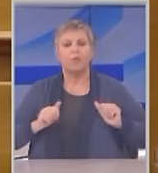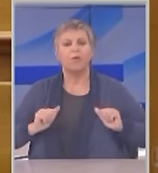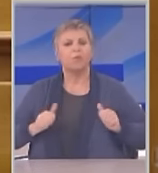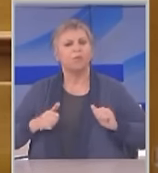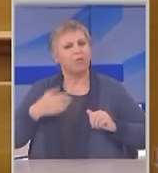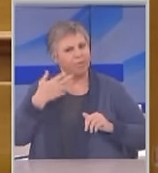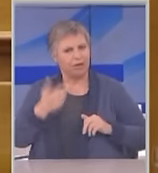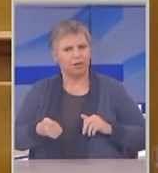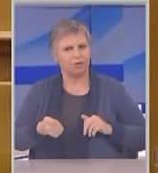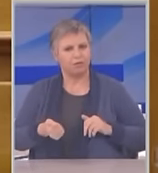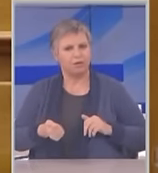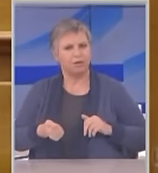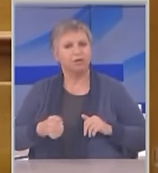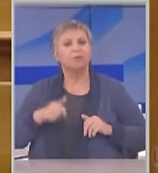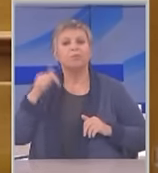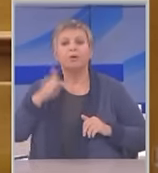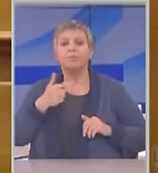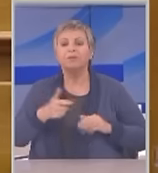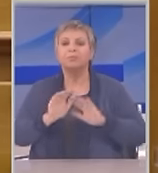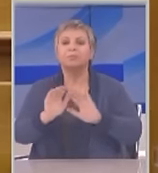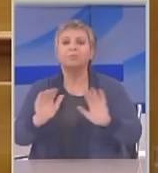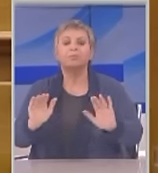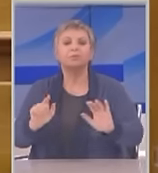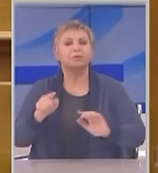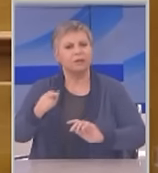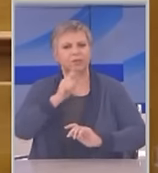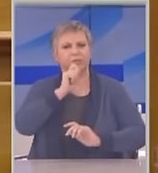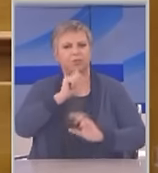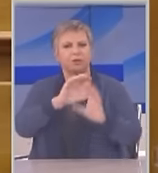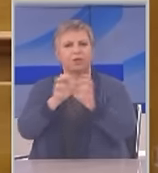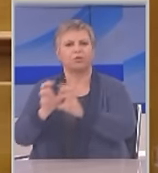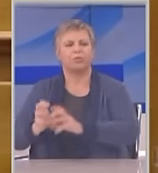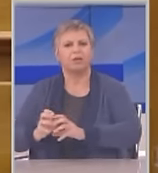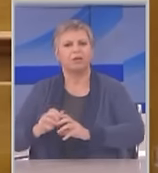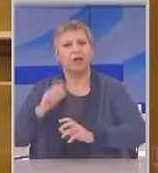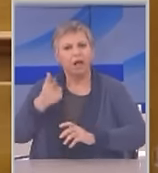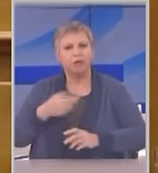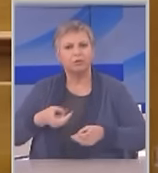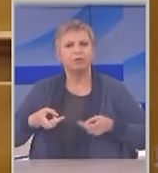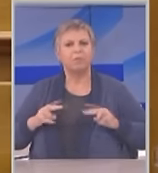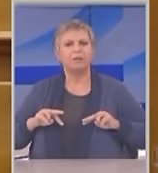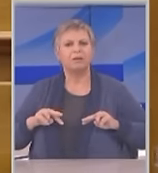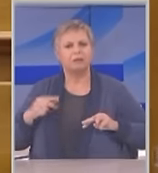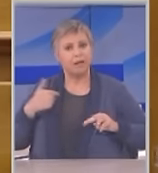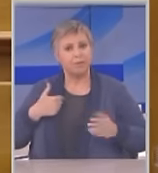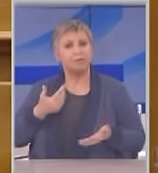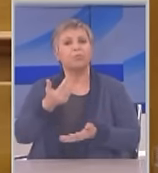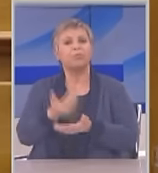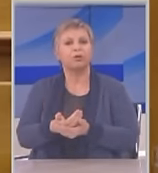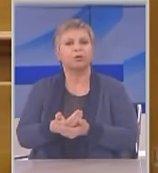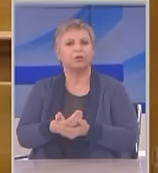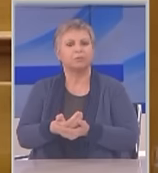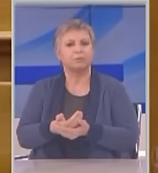αντιπολίτευσης σύντομα θα κληθούν είτε θέλουν είτε δεν θέλουν να πάρουν θέση, να τοποθετηθούν. Και η